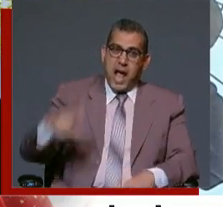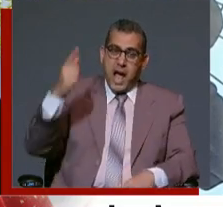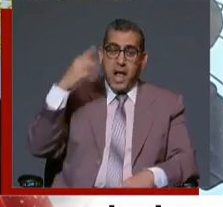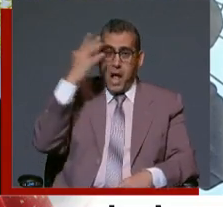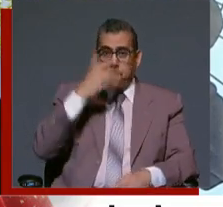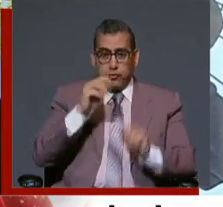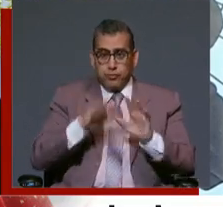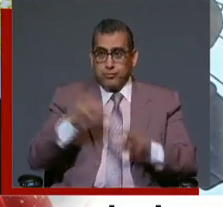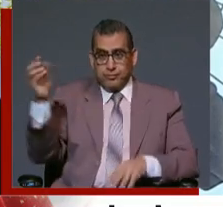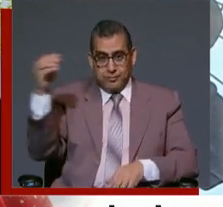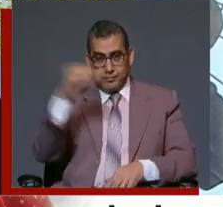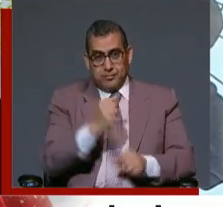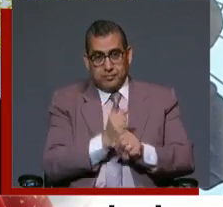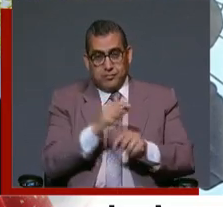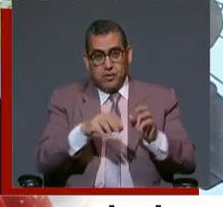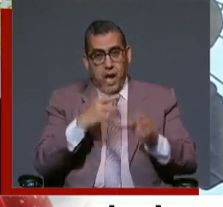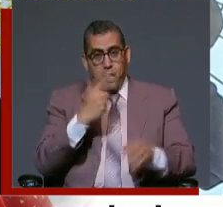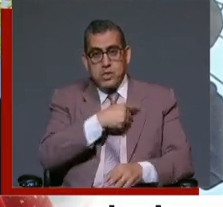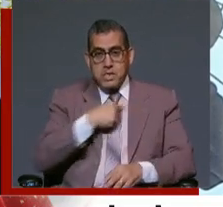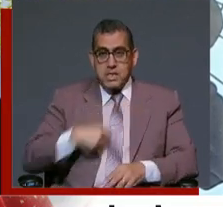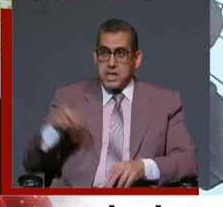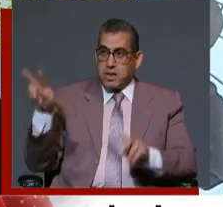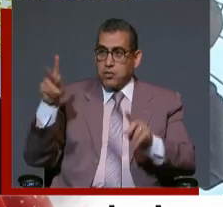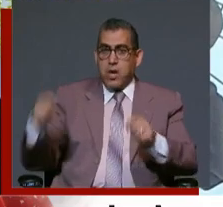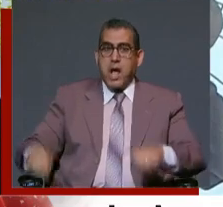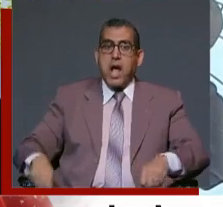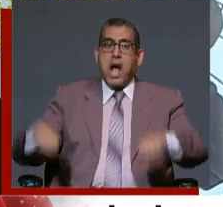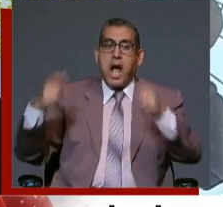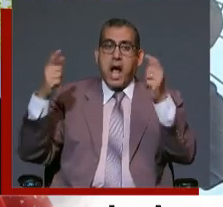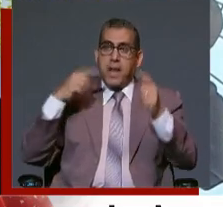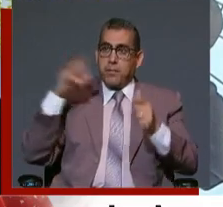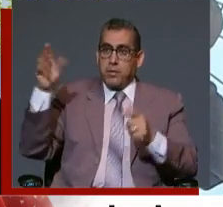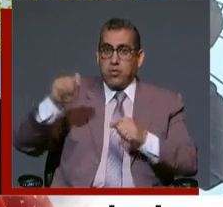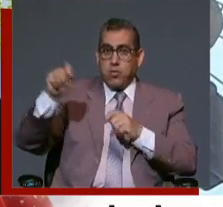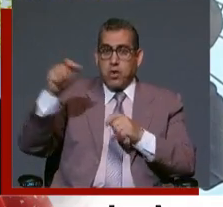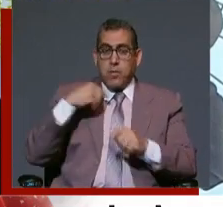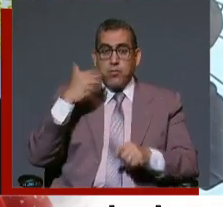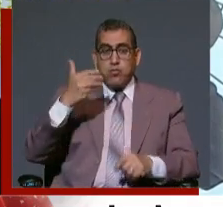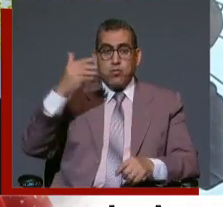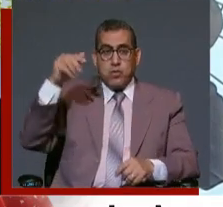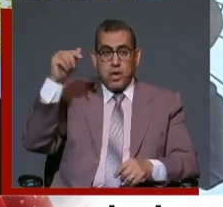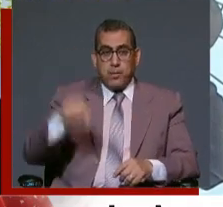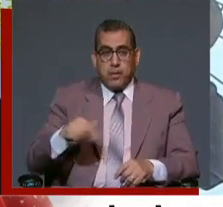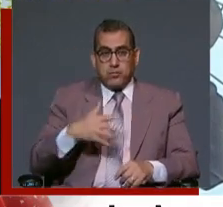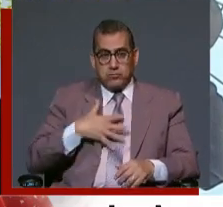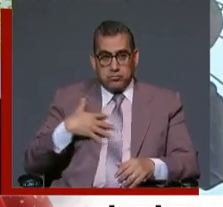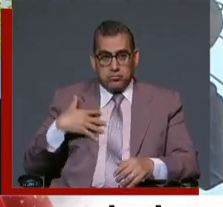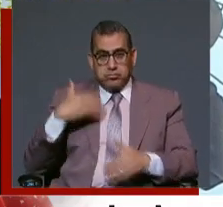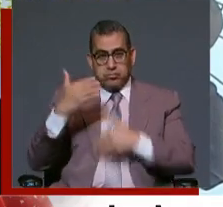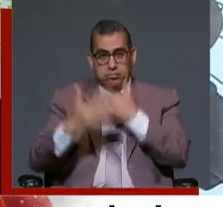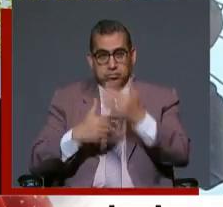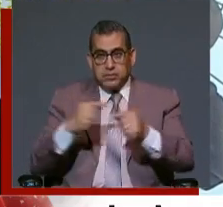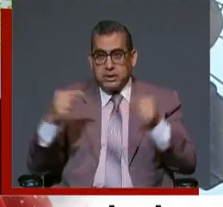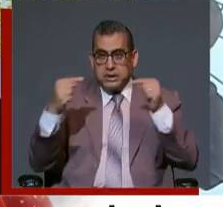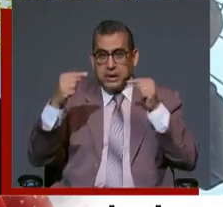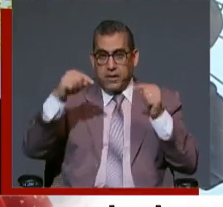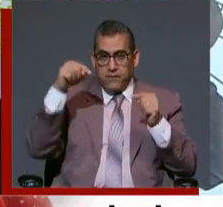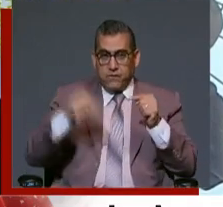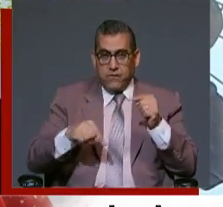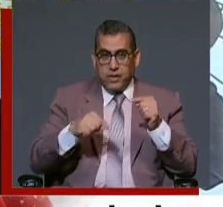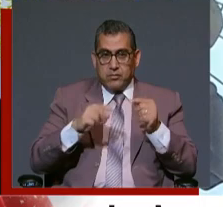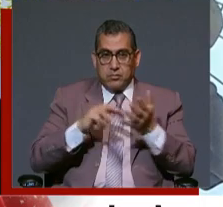الأمريكية أو في الصين مثلا. إن المستقبل مليء بالتحديات